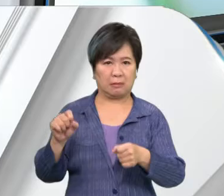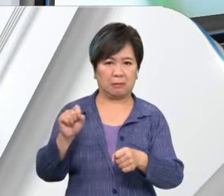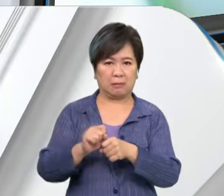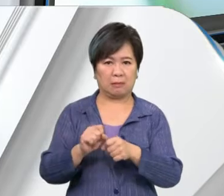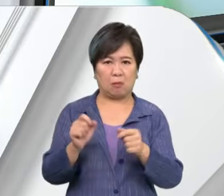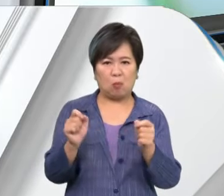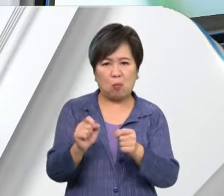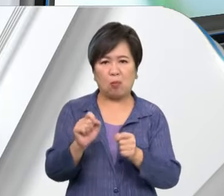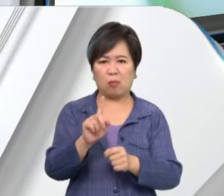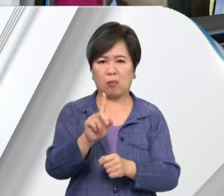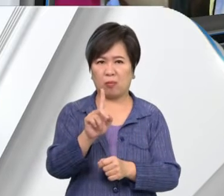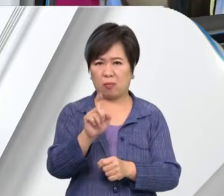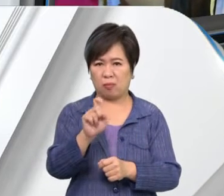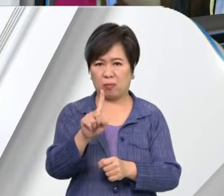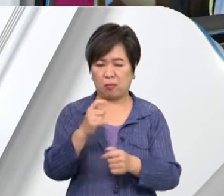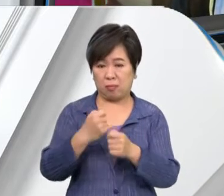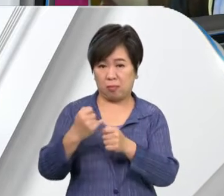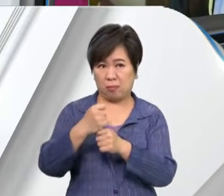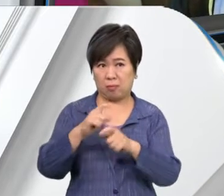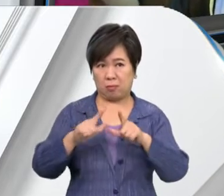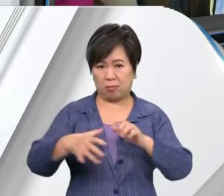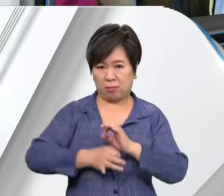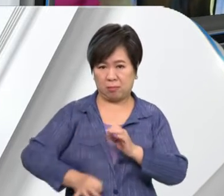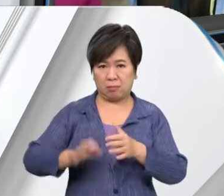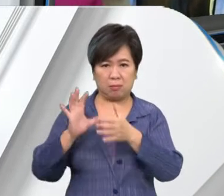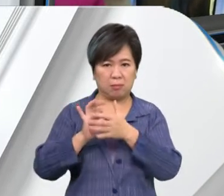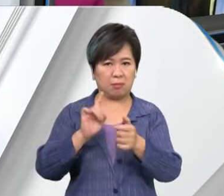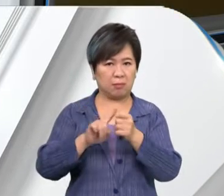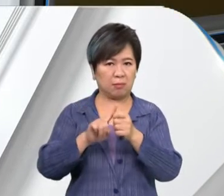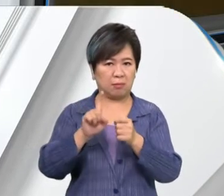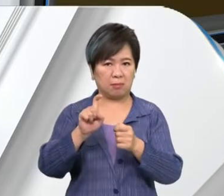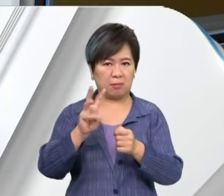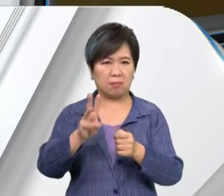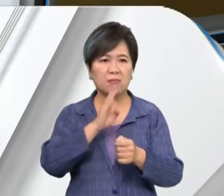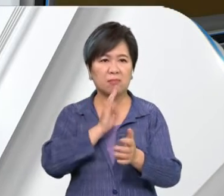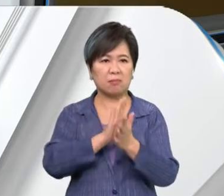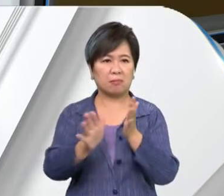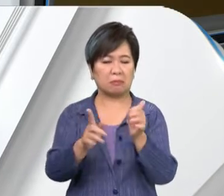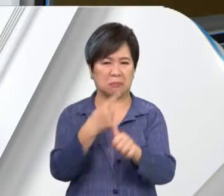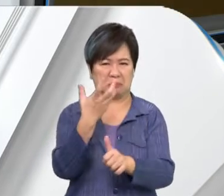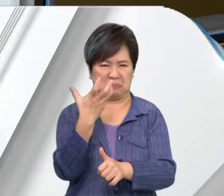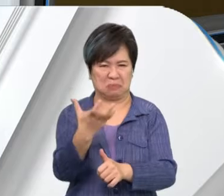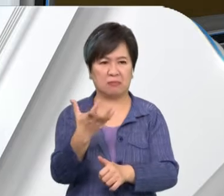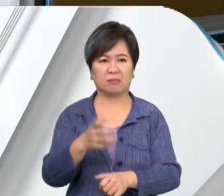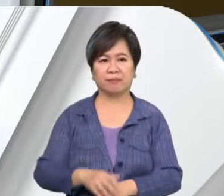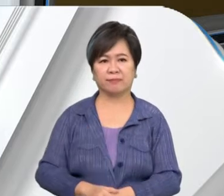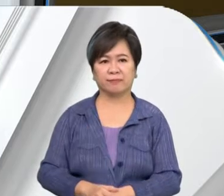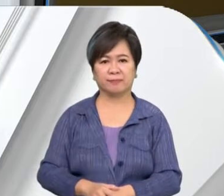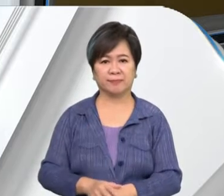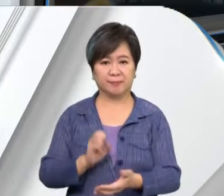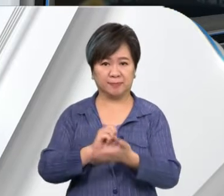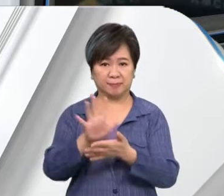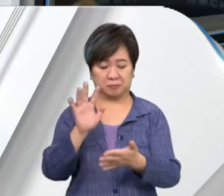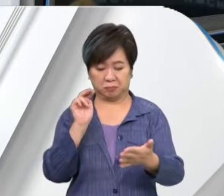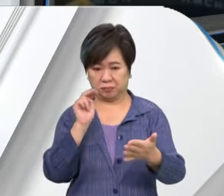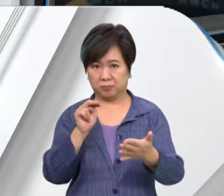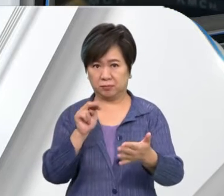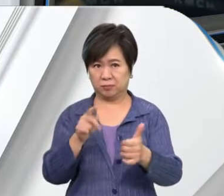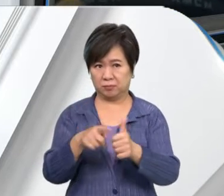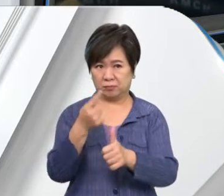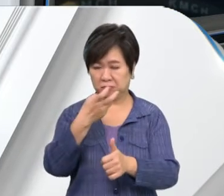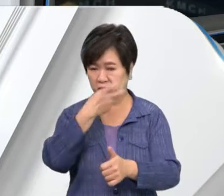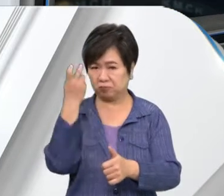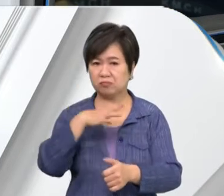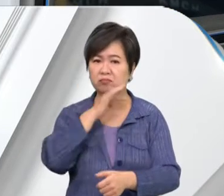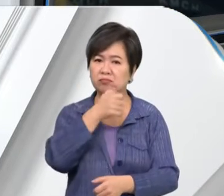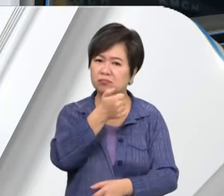10秒。其中台中案连任13年，是十大癌症当中最多因报了。我的报告当中，调查发